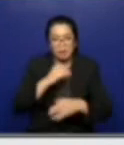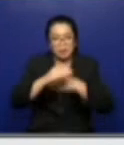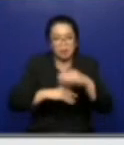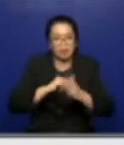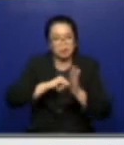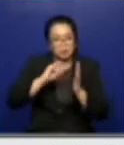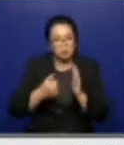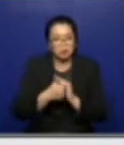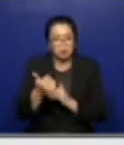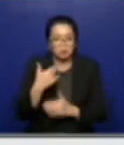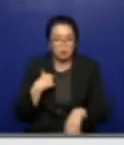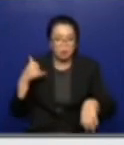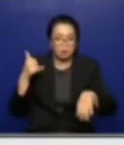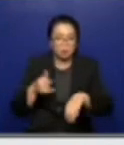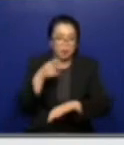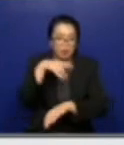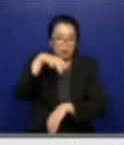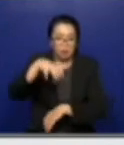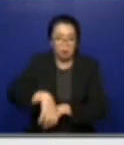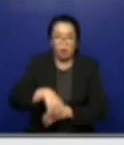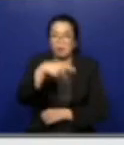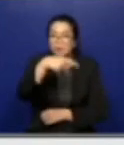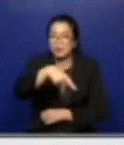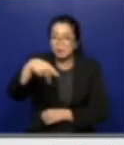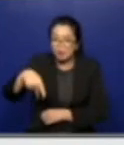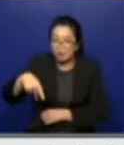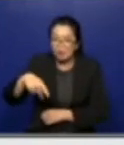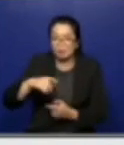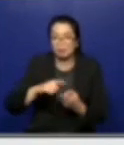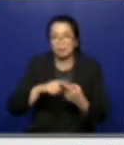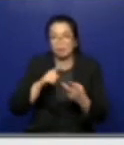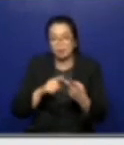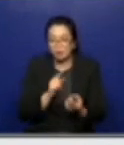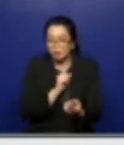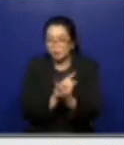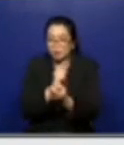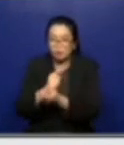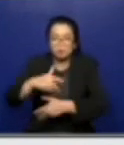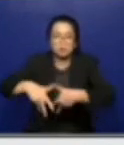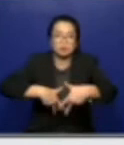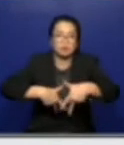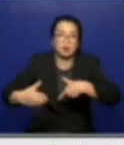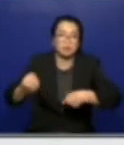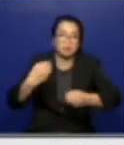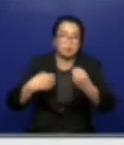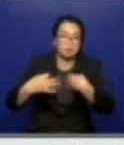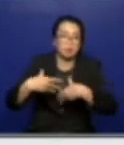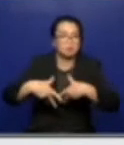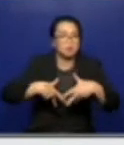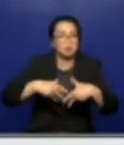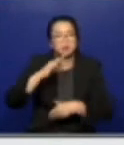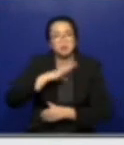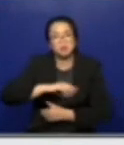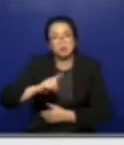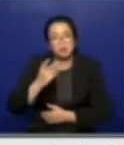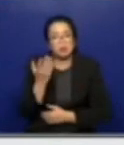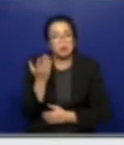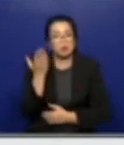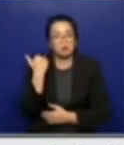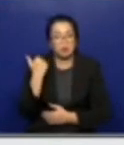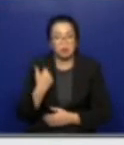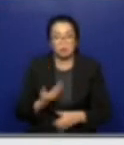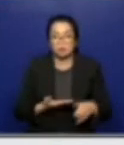จังหวัดภูเก็ตที่เกาะพีพีมีโอกาสลงไปเดินพบกับชาวบ้านต้องบอกนะครับว่าช่วงนั้นเป็นช่วงที่ท่